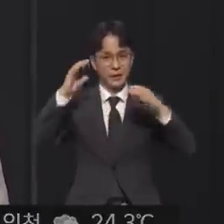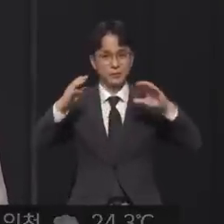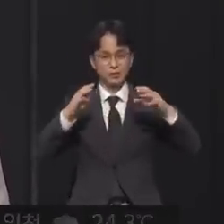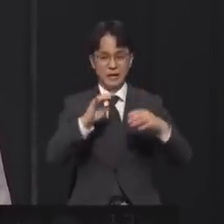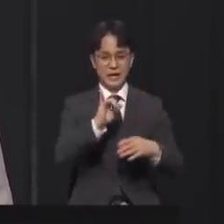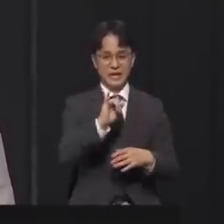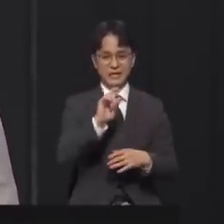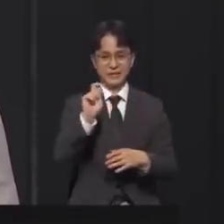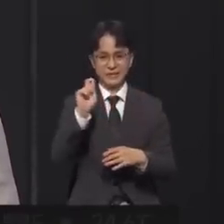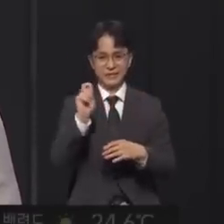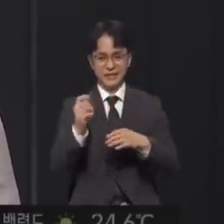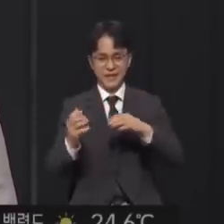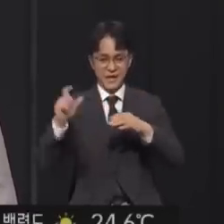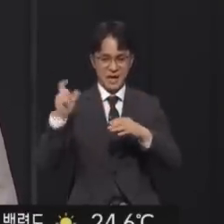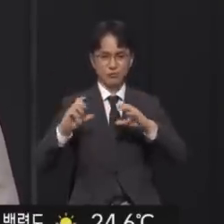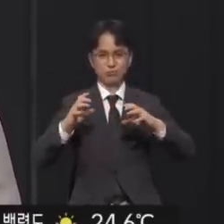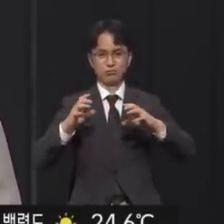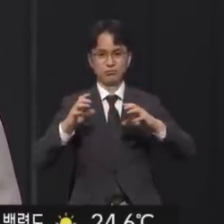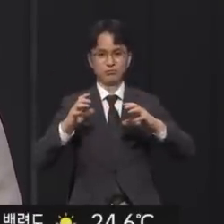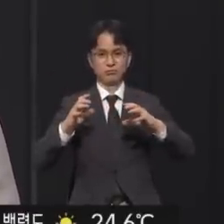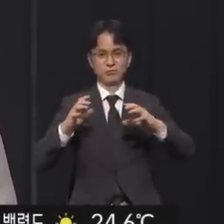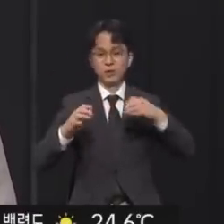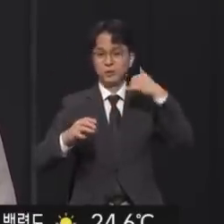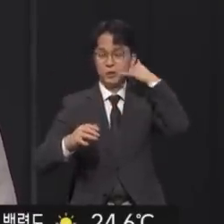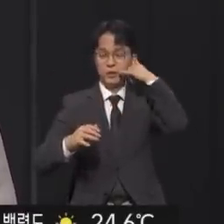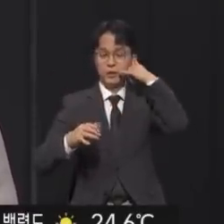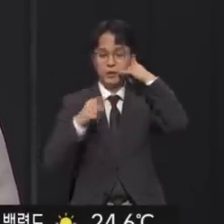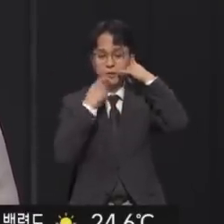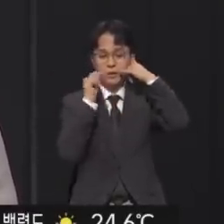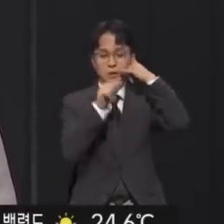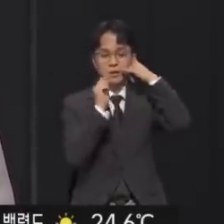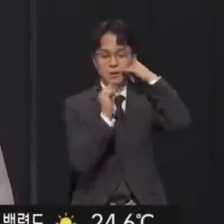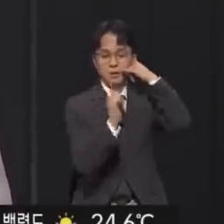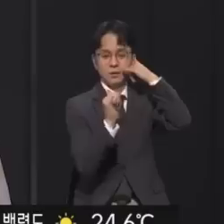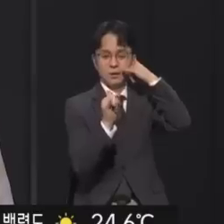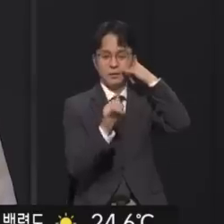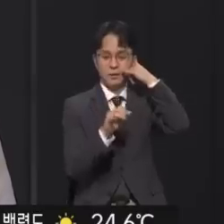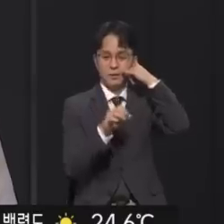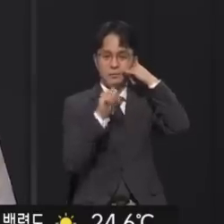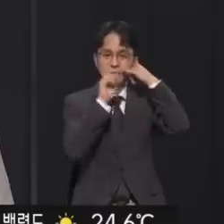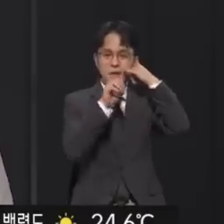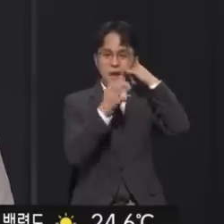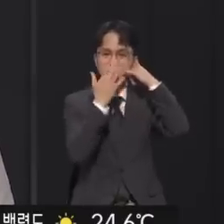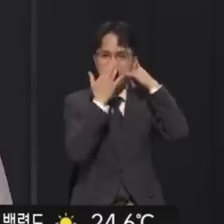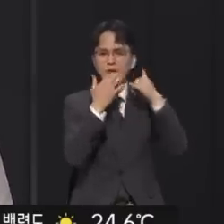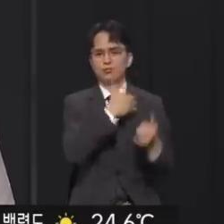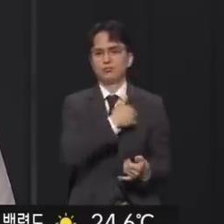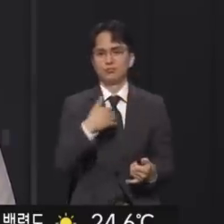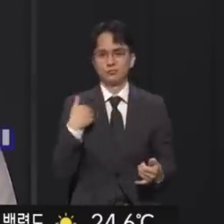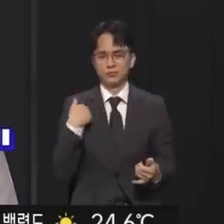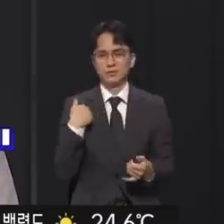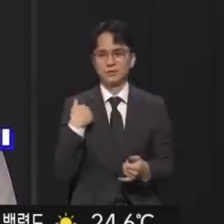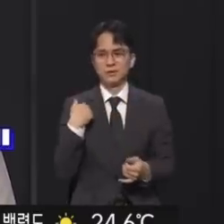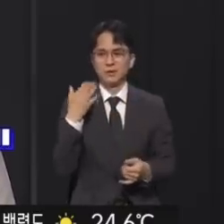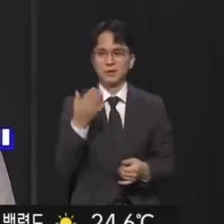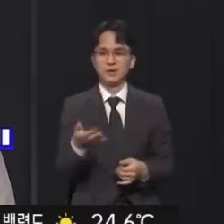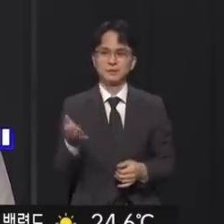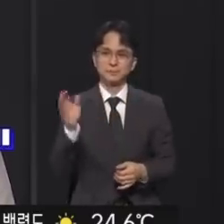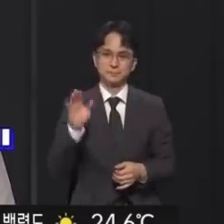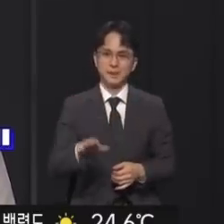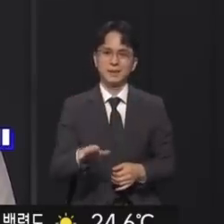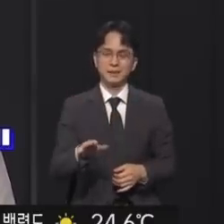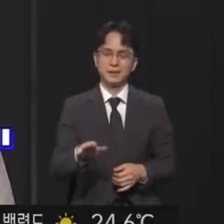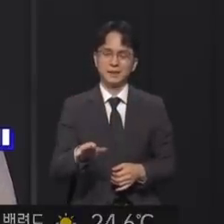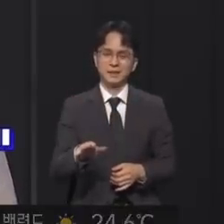쓰시지 않겠습니까 뭐 어느정도 할 수 있겠죠 저런 주요한 뭐 장관이 라든지 시장이 라든지 소통할 수 있겠지만 그래도